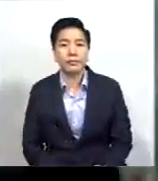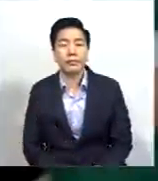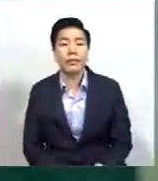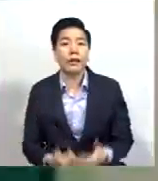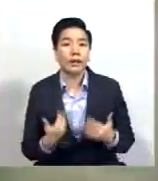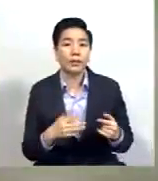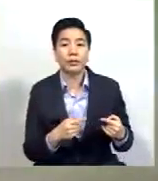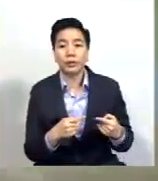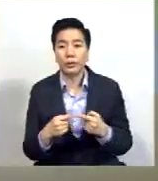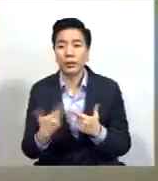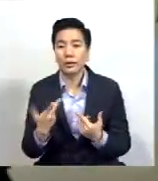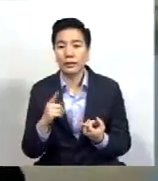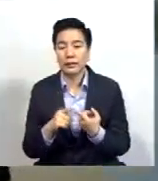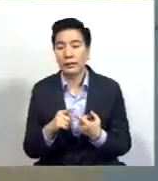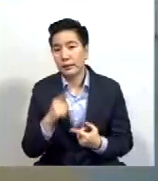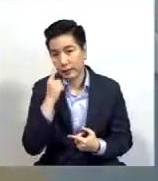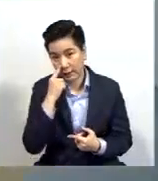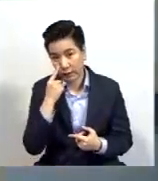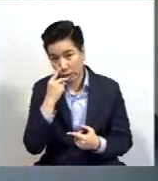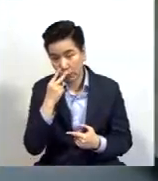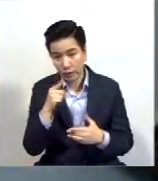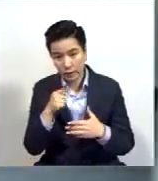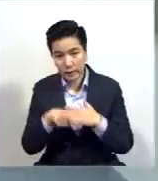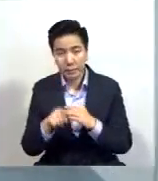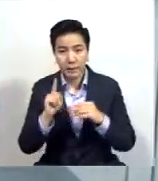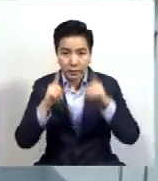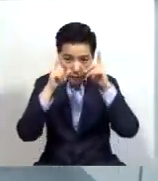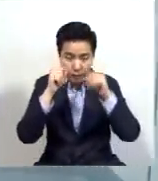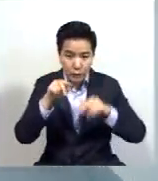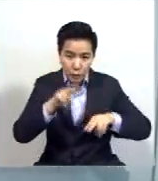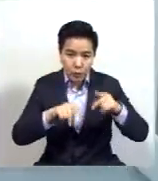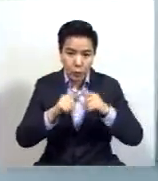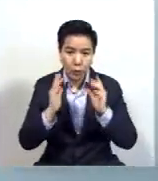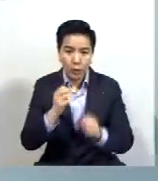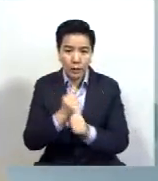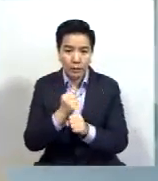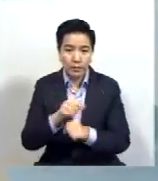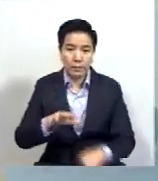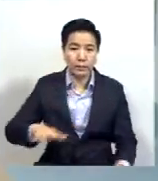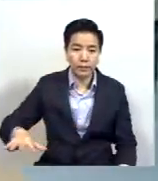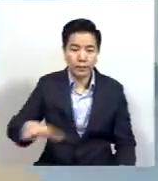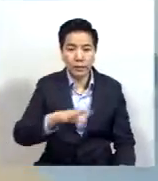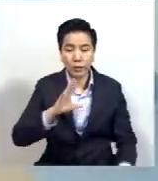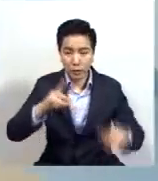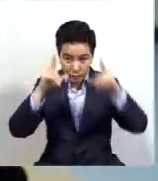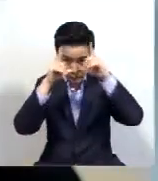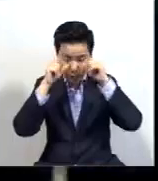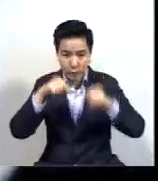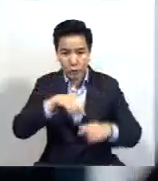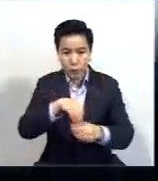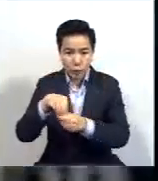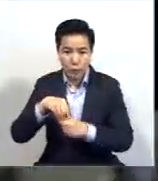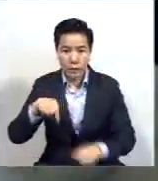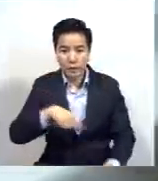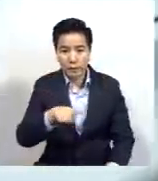ำไปสู่ส่วนที่เรียกว่าส่วนของการพยาบาลของ ของพยาบาลนะครับจะเห็นว่